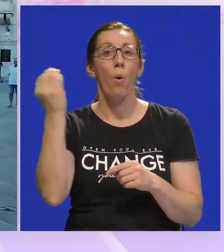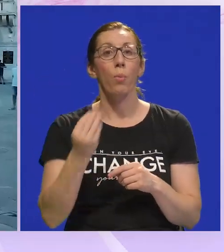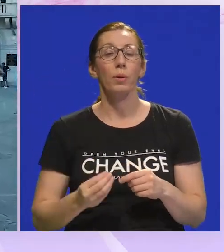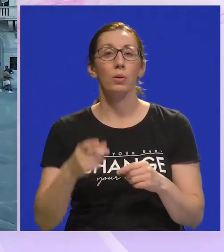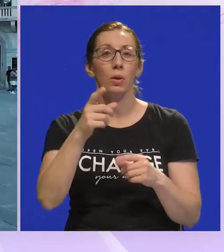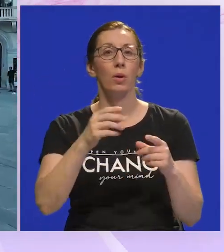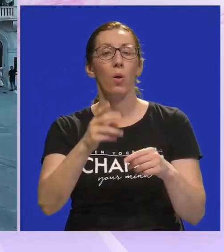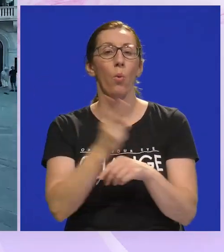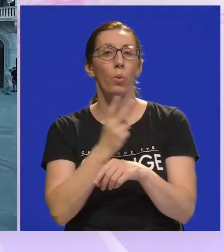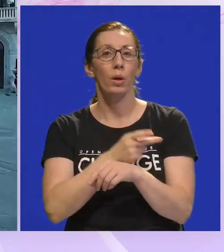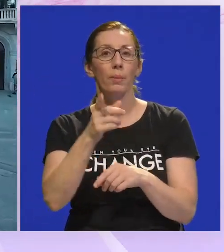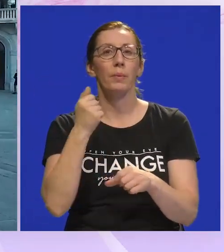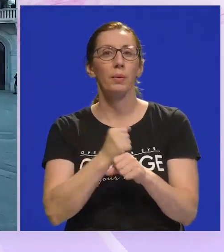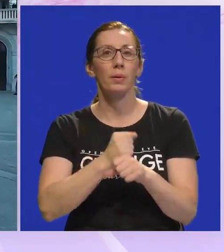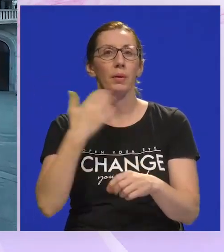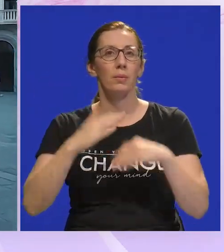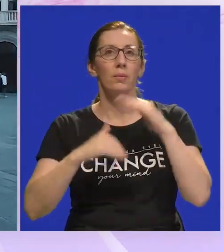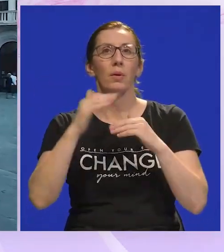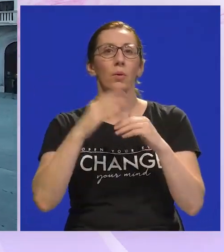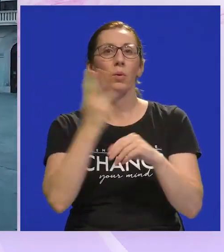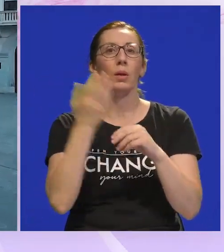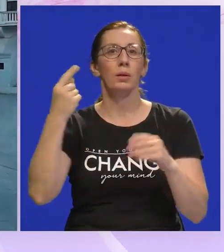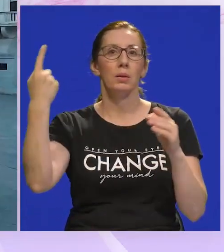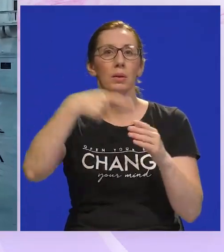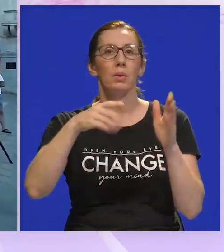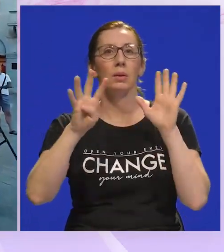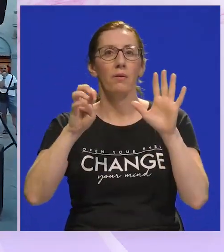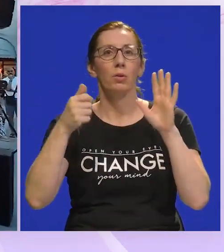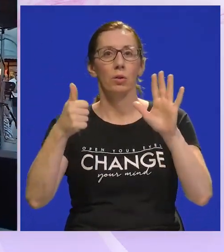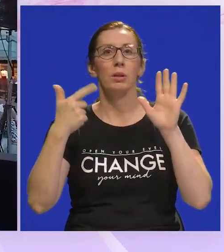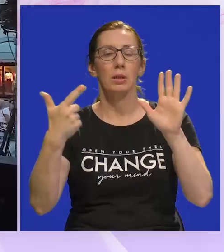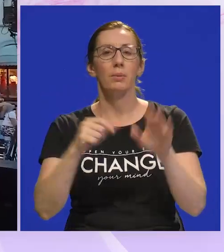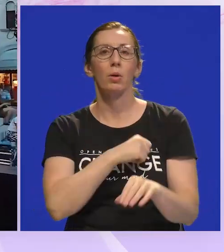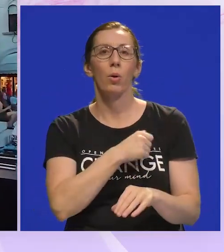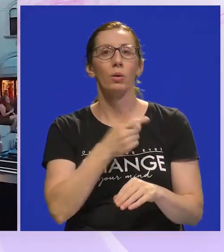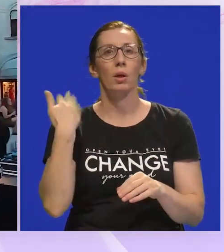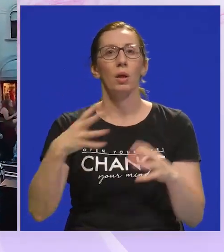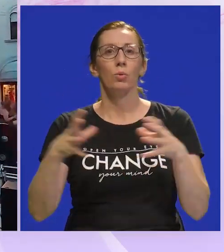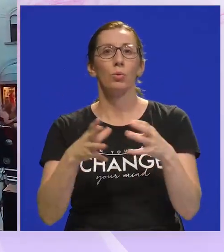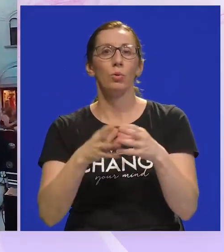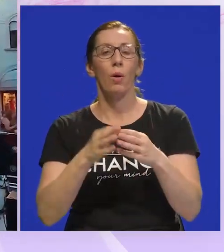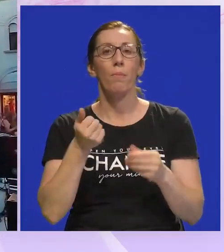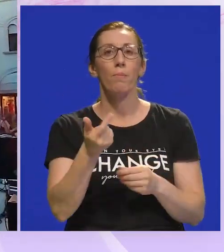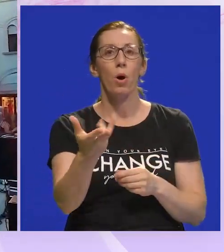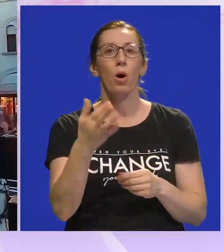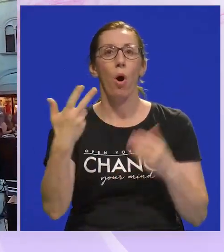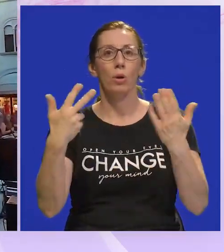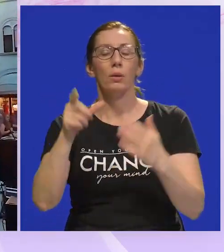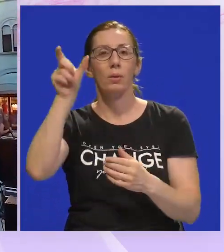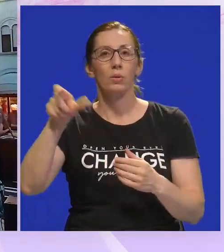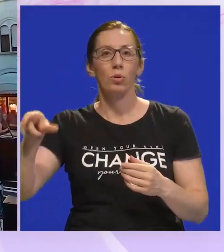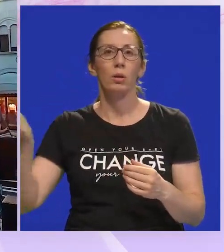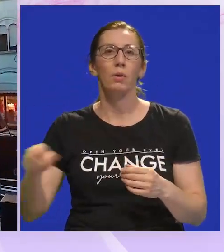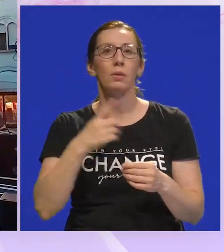Kulturno-umjetničko društvo Uljanik osnovalo je brodogradilište Uljanike 1967. godine. Društvo broji